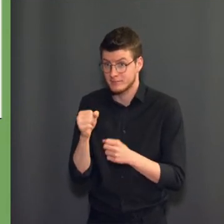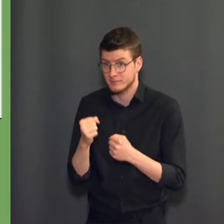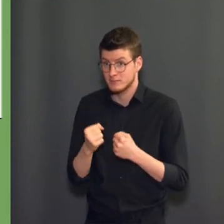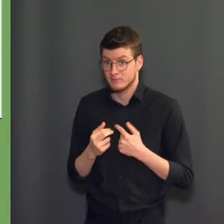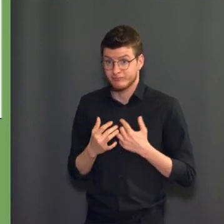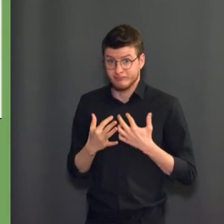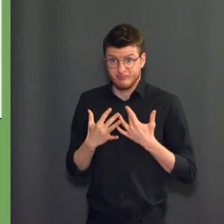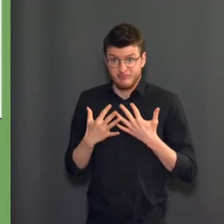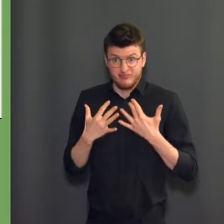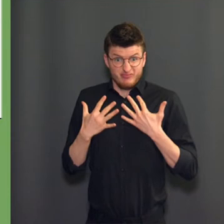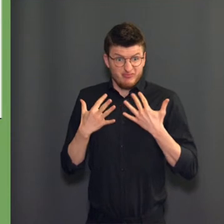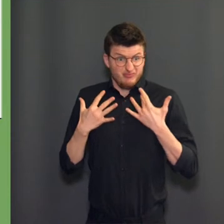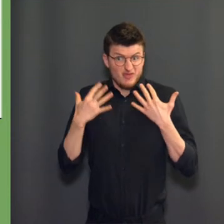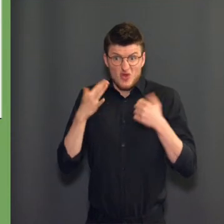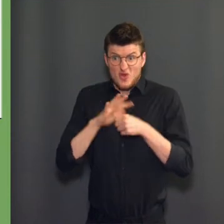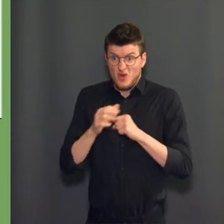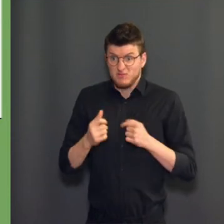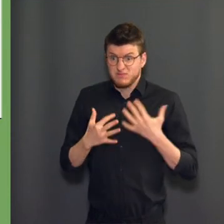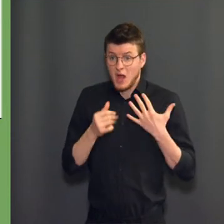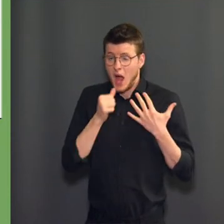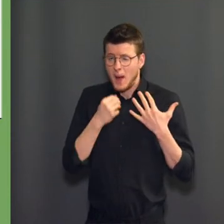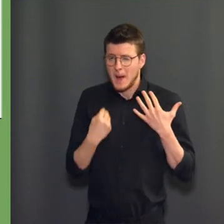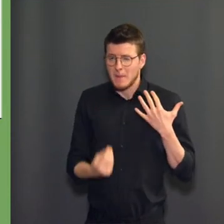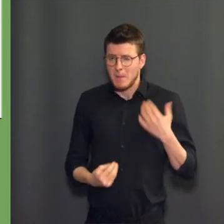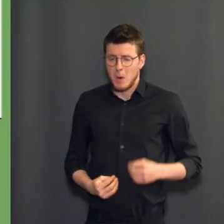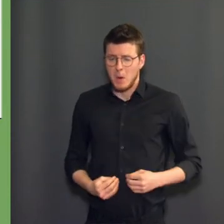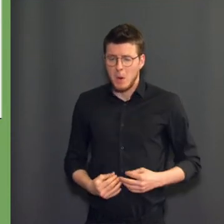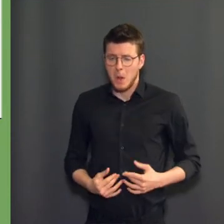wordt niet gedetecteerd.